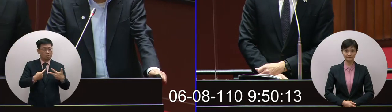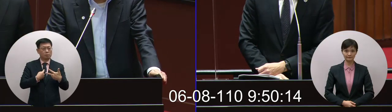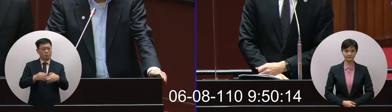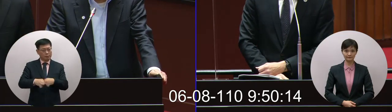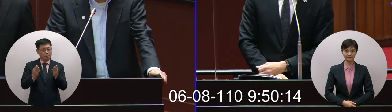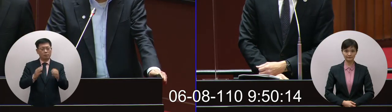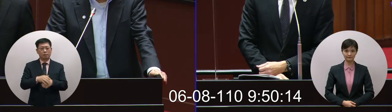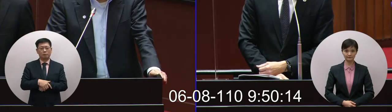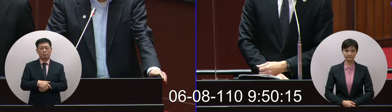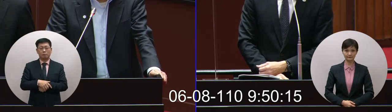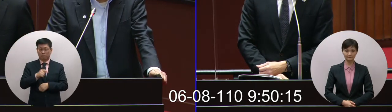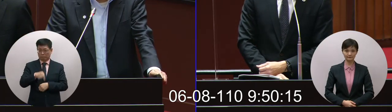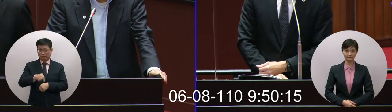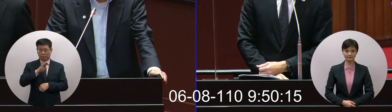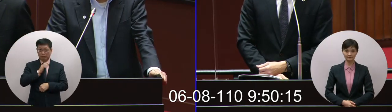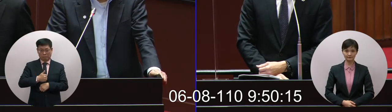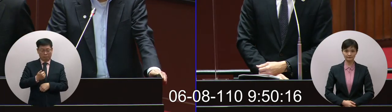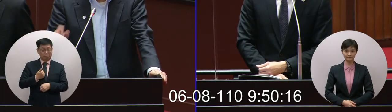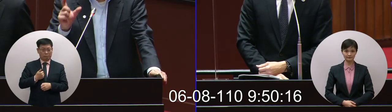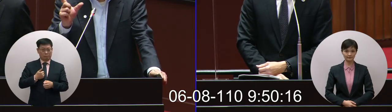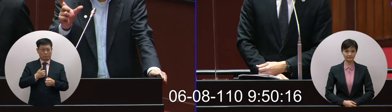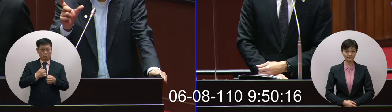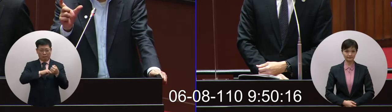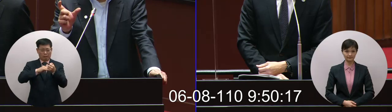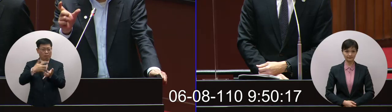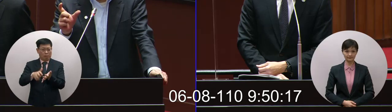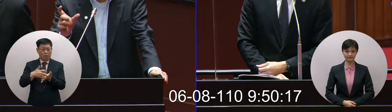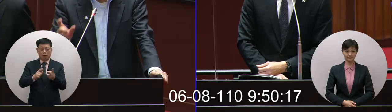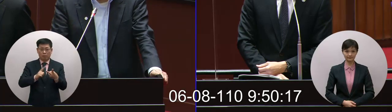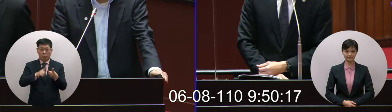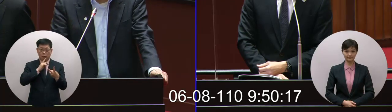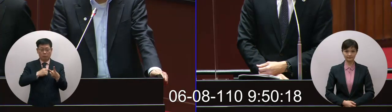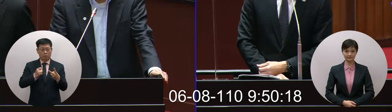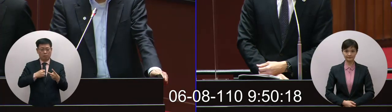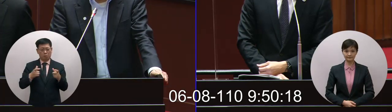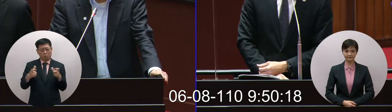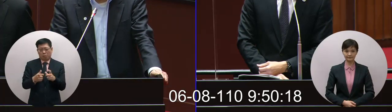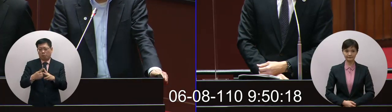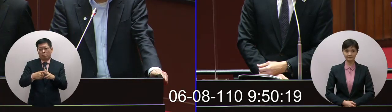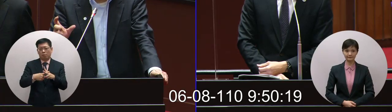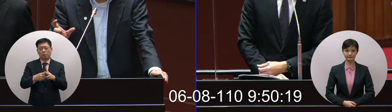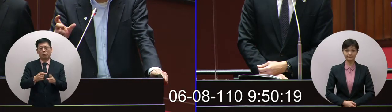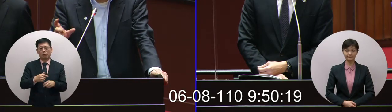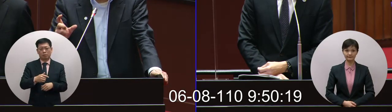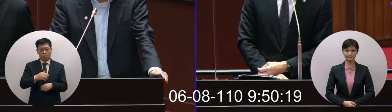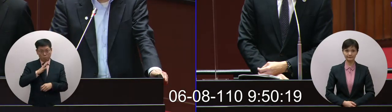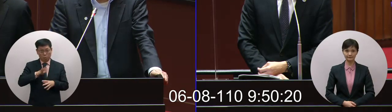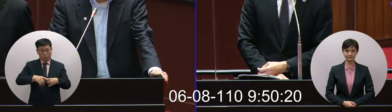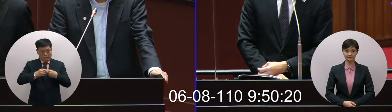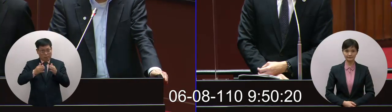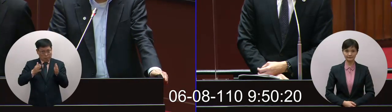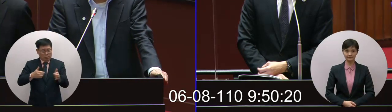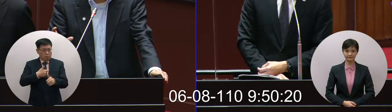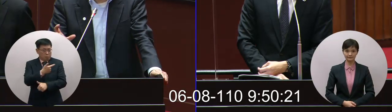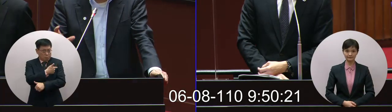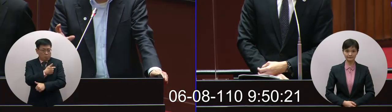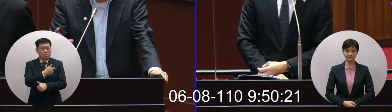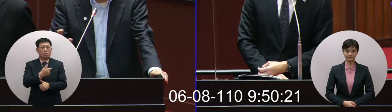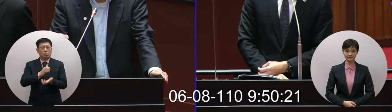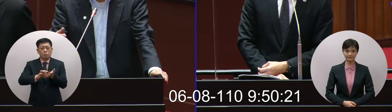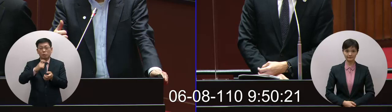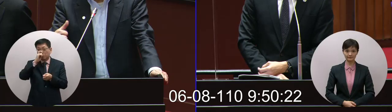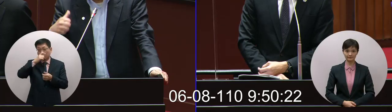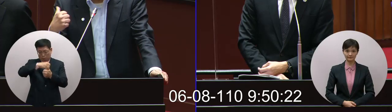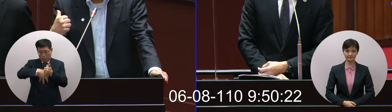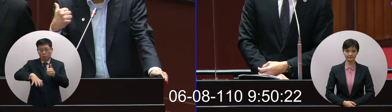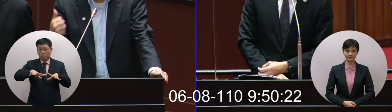摆船呢，即因为即量也袂真大，啊，佮吼住的人的范围有限，吼、哦，所以即第一期咧住的时候，也是用本来的系